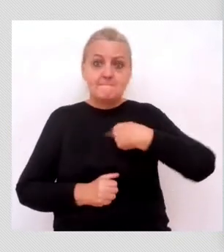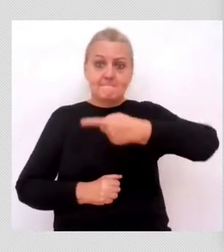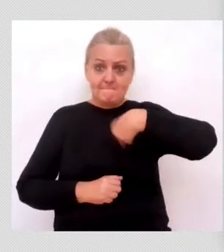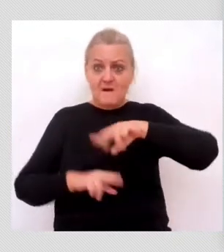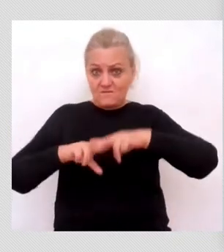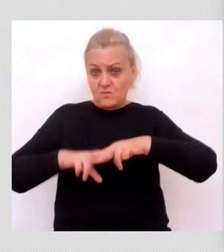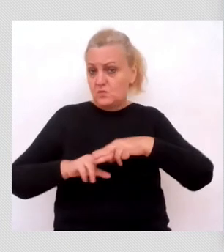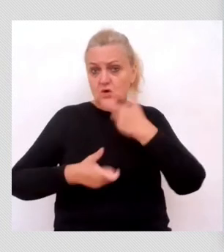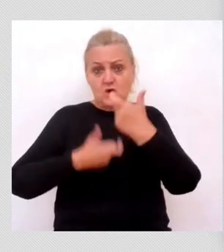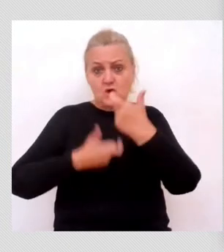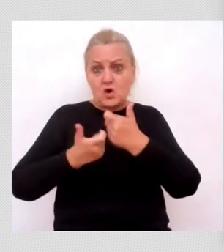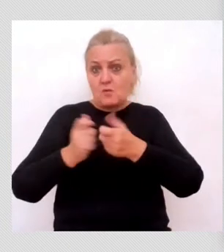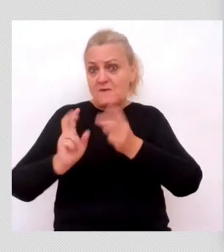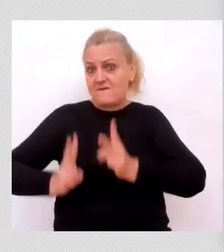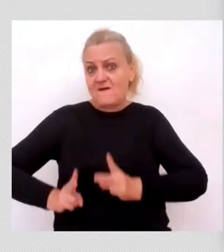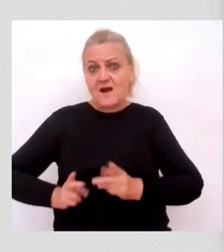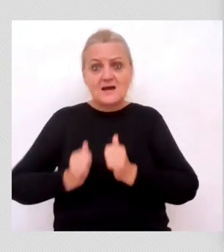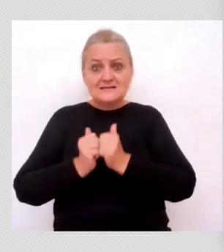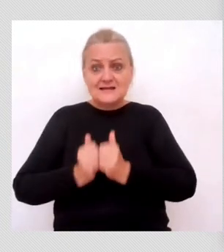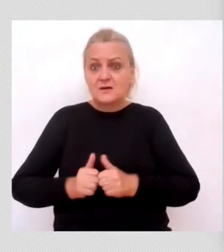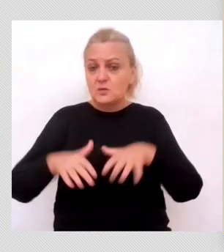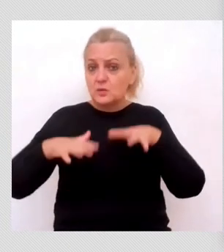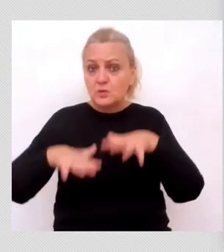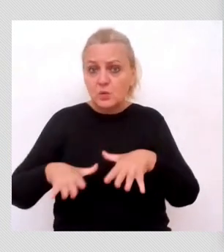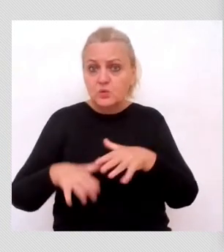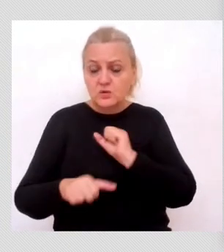przecież bardzo wiele konkretnych rzeczy.